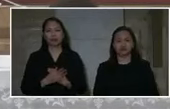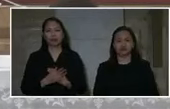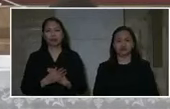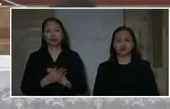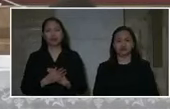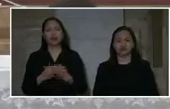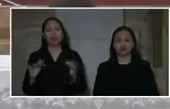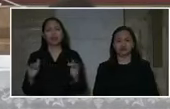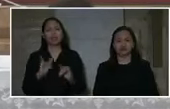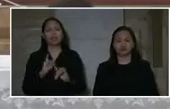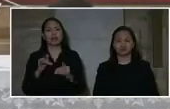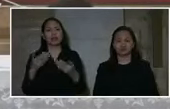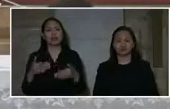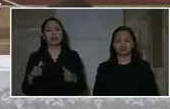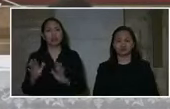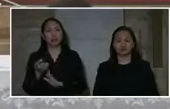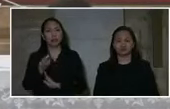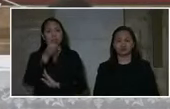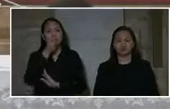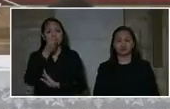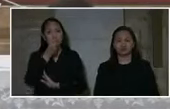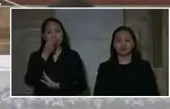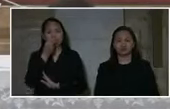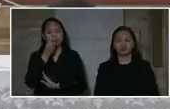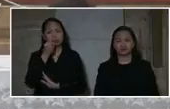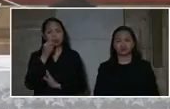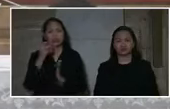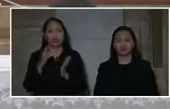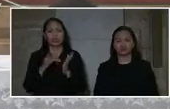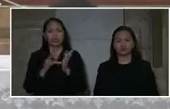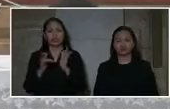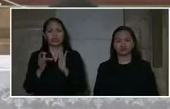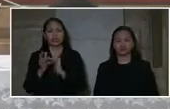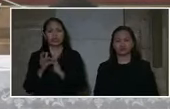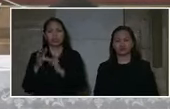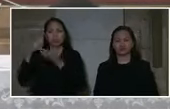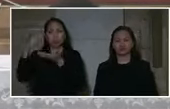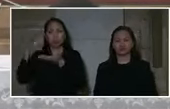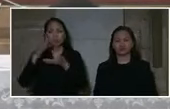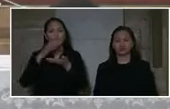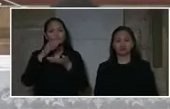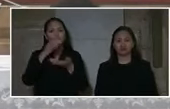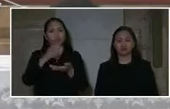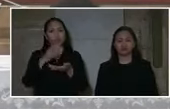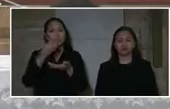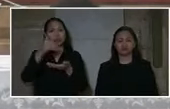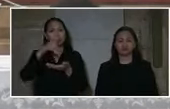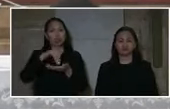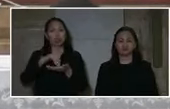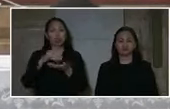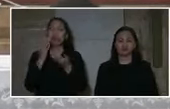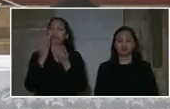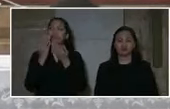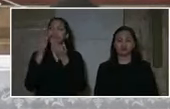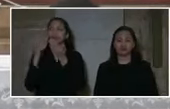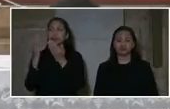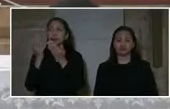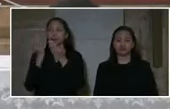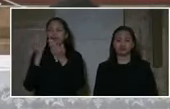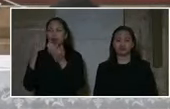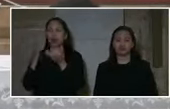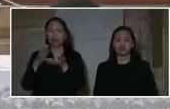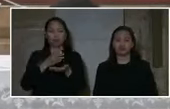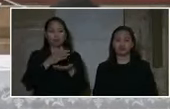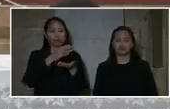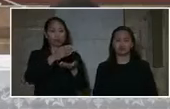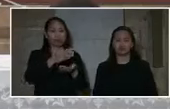Gayon din naman, nung matapos ang hapunan, hinawakan niya ang kalis, muli kanyang pinasalamatan. Iniabot